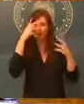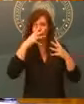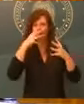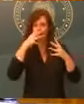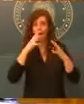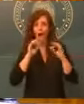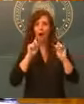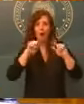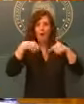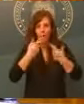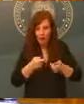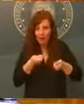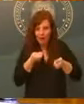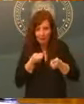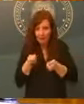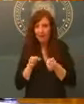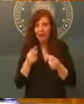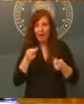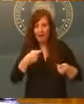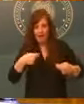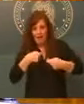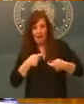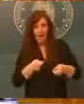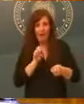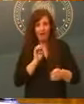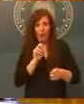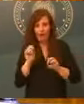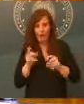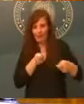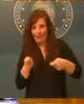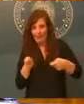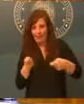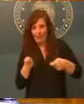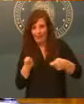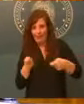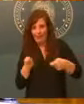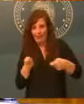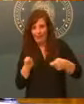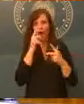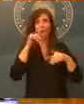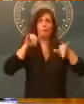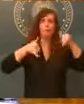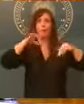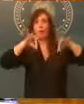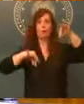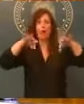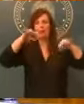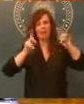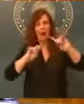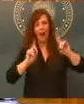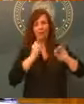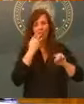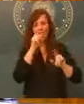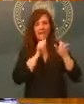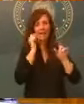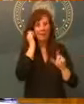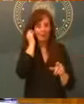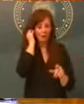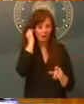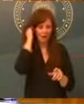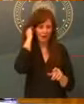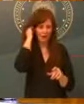per gli insegnanti non vogliamo burattini vogliamo persone che pensino con la loro testa e